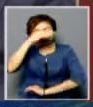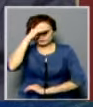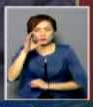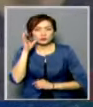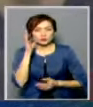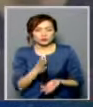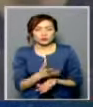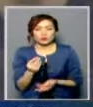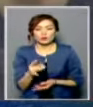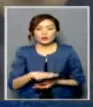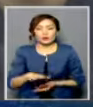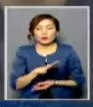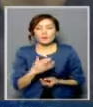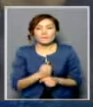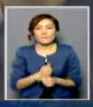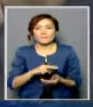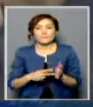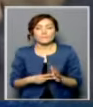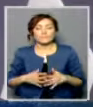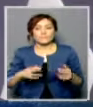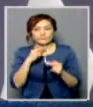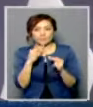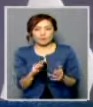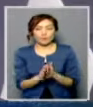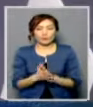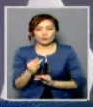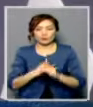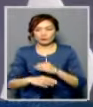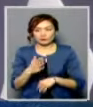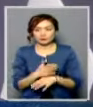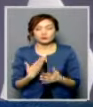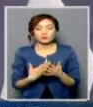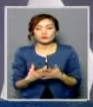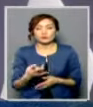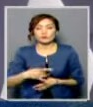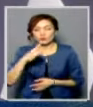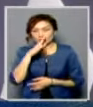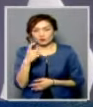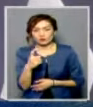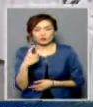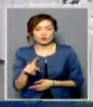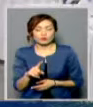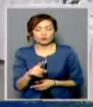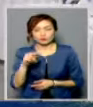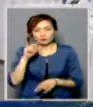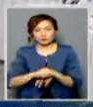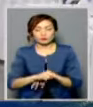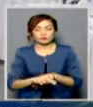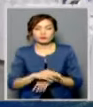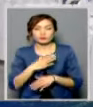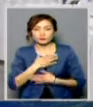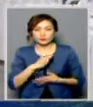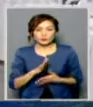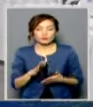тыңдалды. Сондай-ақ елдегі техникалық бағыттарға басымдылық беру жайы да сөз болды. Мәселен, елімізде мұнай химия бағытында білім беру ісі көңіл